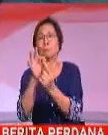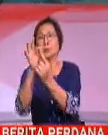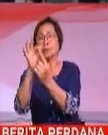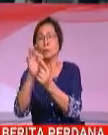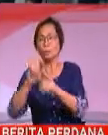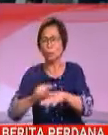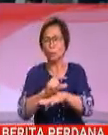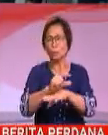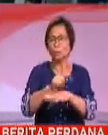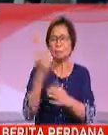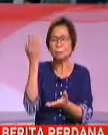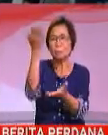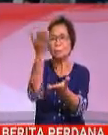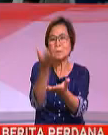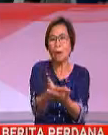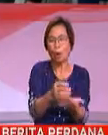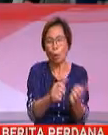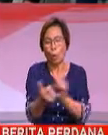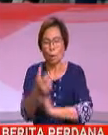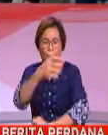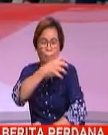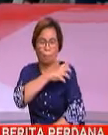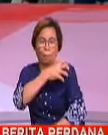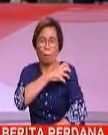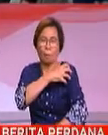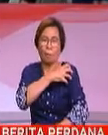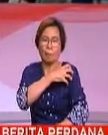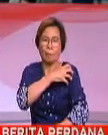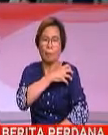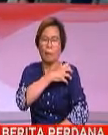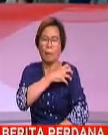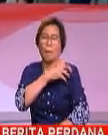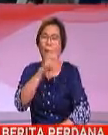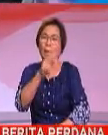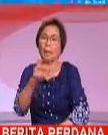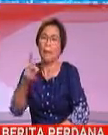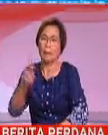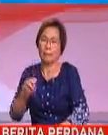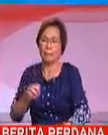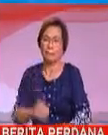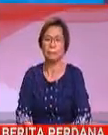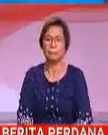Penggunaannya seperti disarankan oleh pihak berkuasa peranti perubatan KKM.